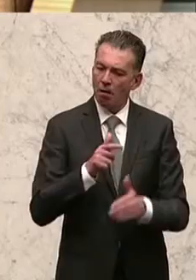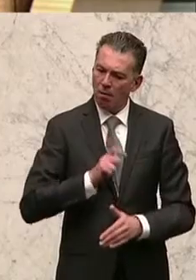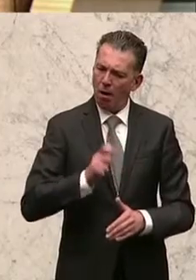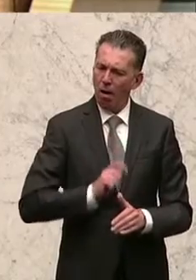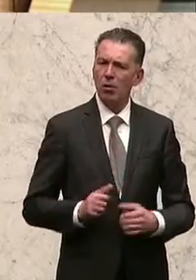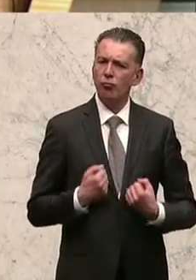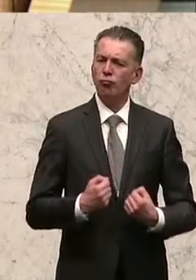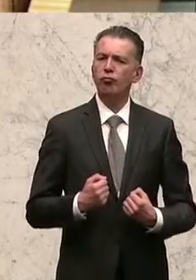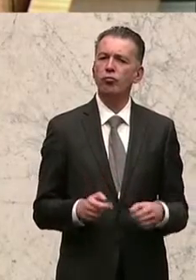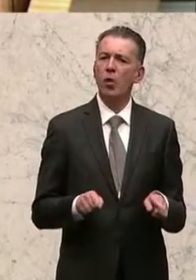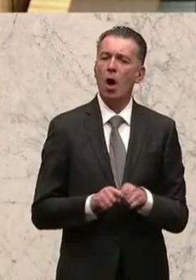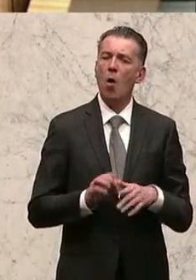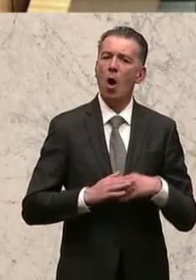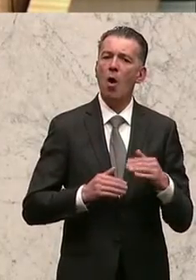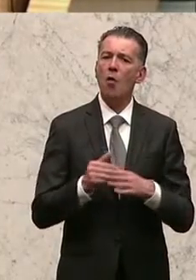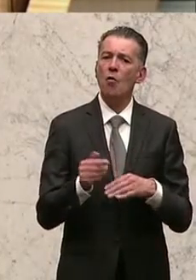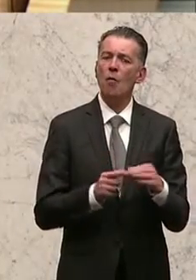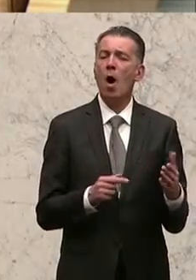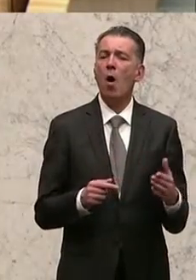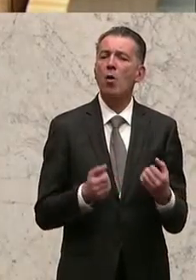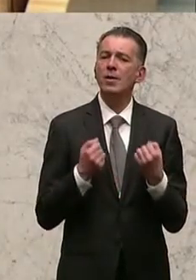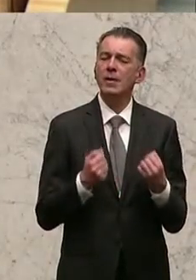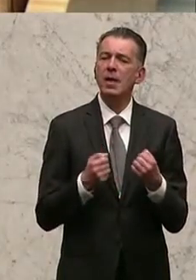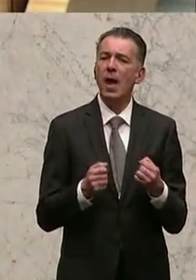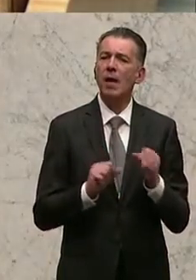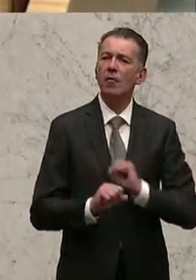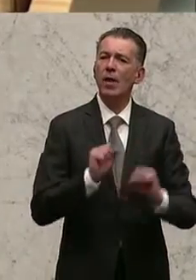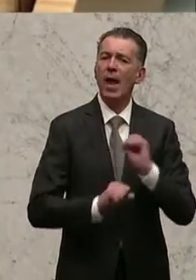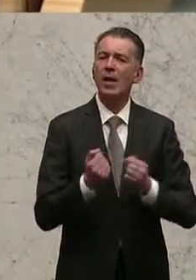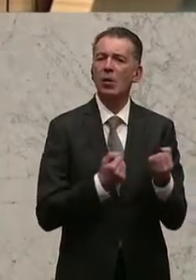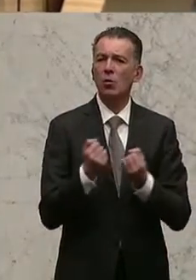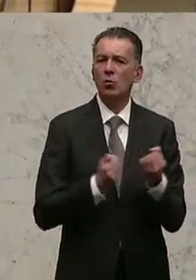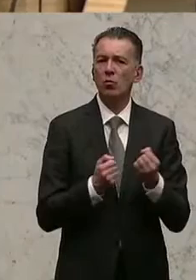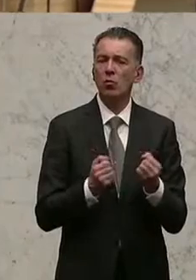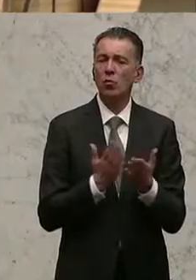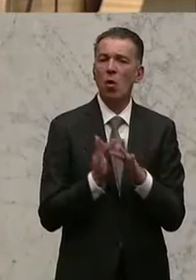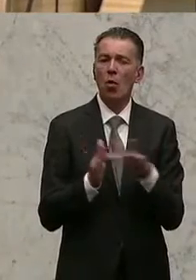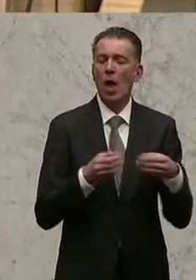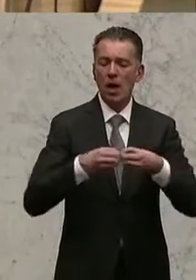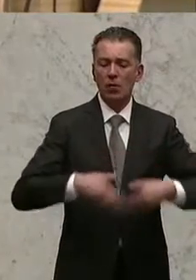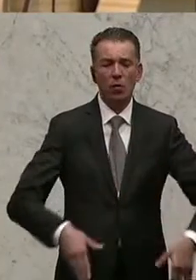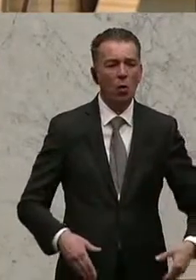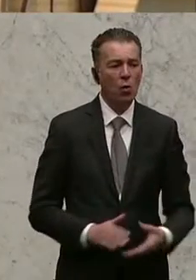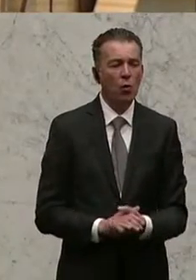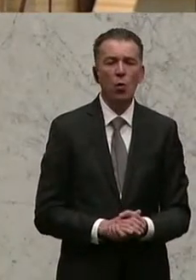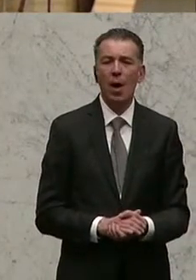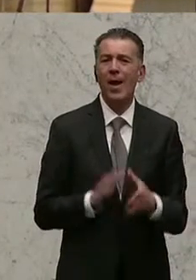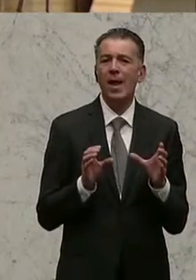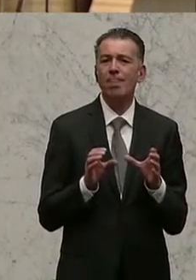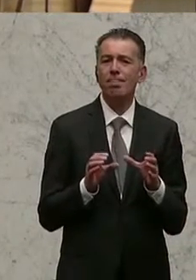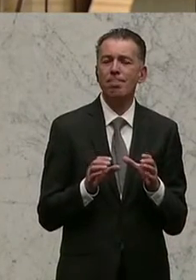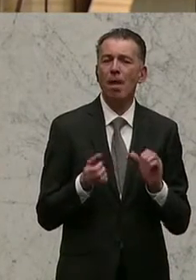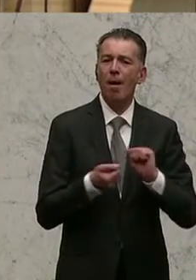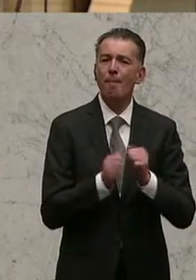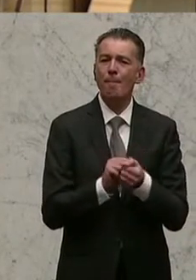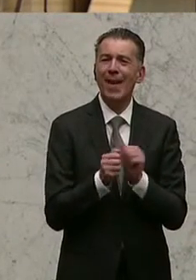Aufbau einer neuen Sicherheits- und Verteidigungspolitik. Wir haben ja die Strukturen dazu schon im Rahmen der sogenannten Battlegroups. Nur wurde